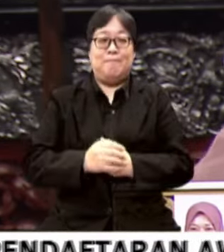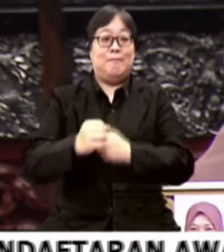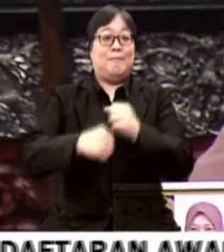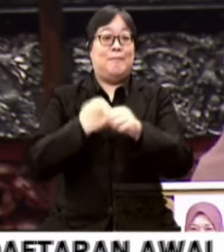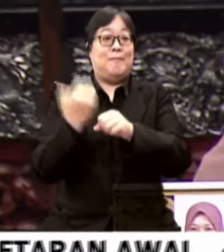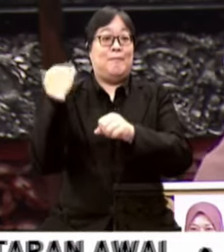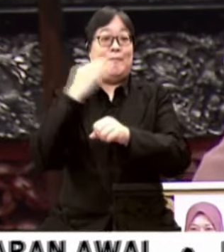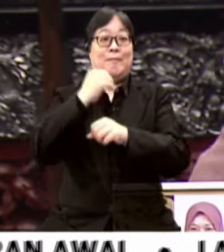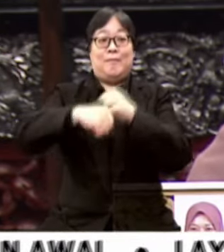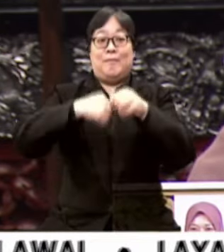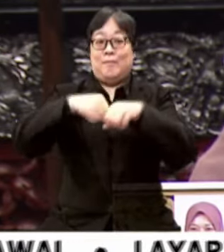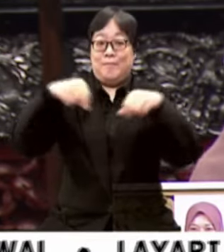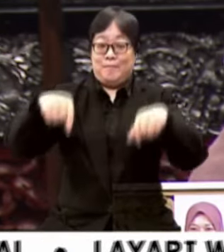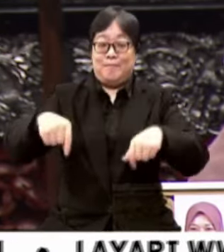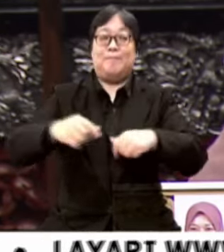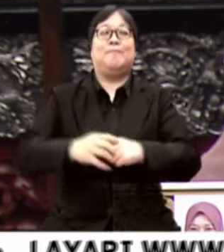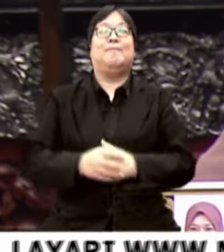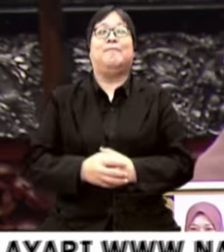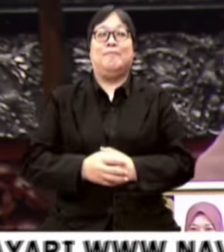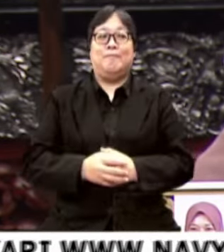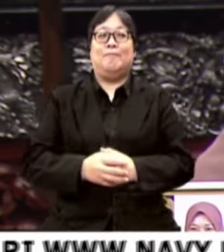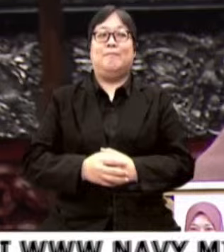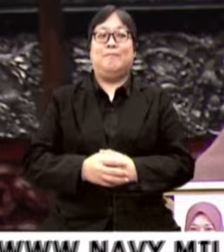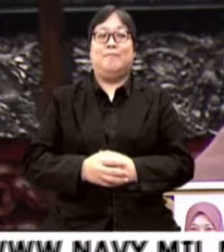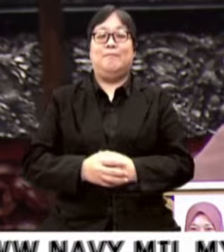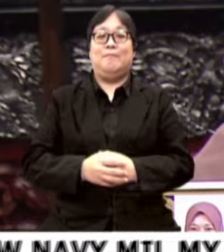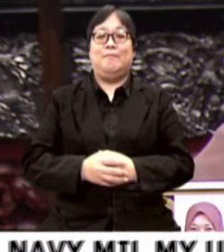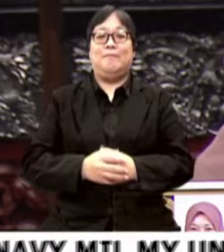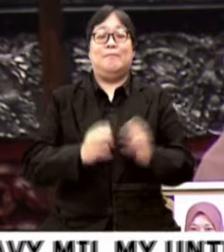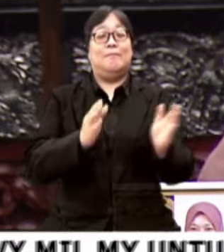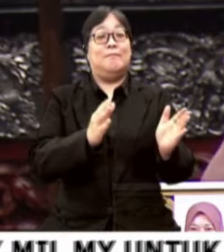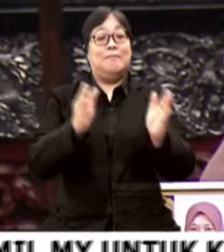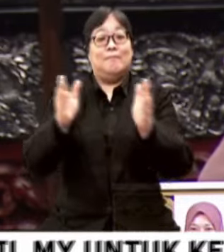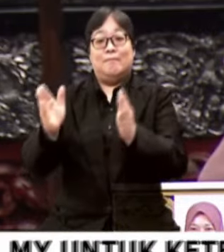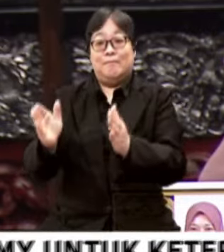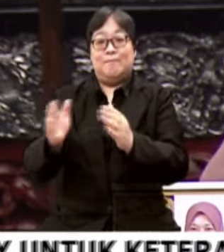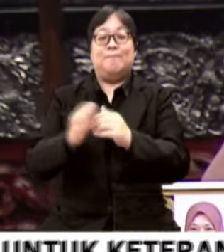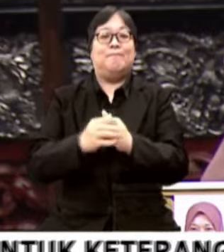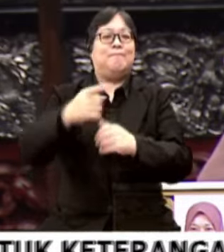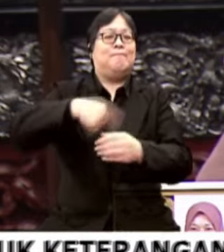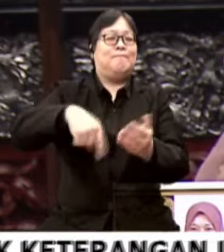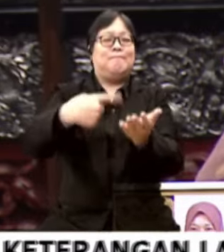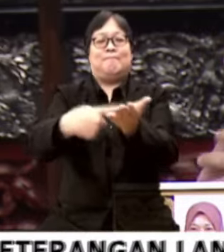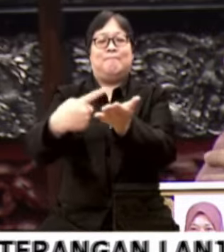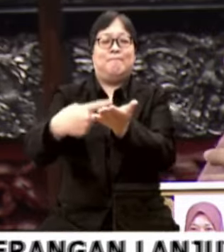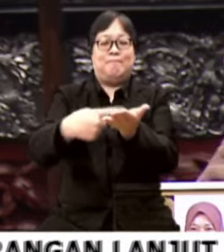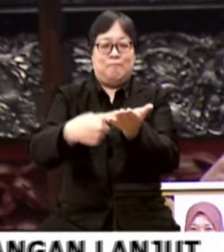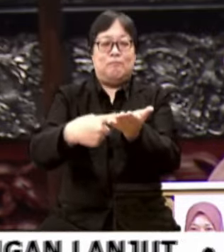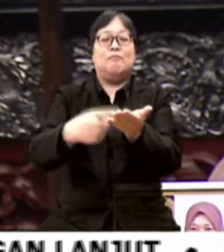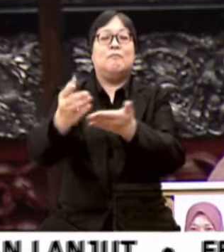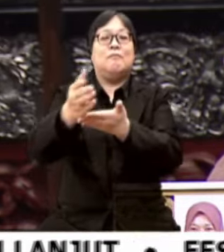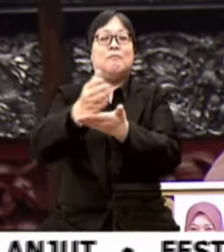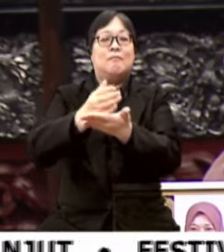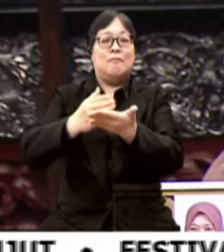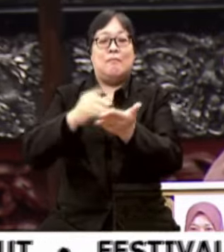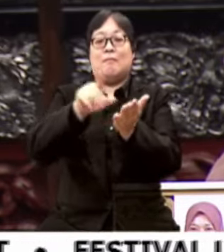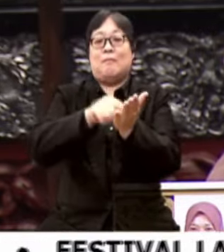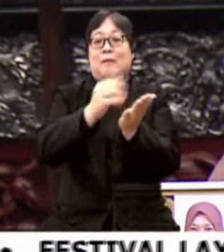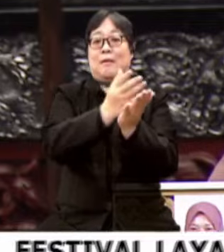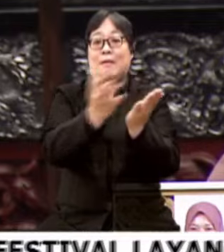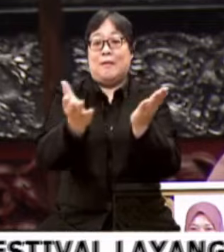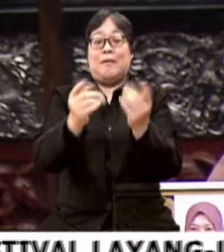tahun lalu dan 12 Januari tahun ini dan dalam pebincangan-kebijakan ini pihak media